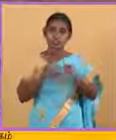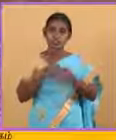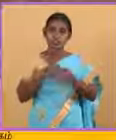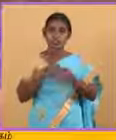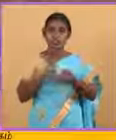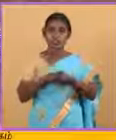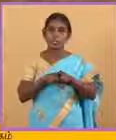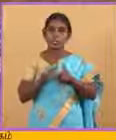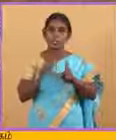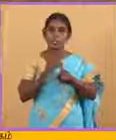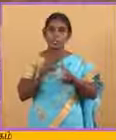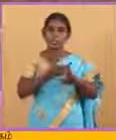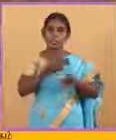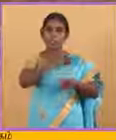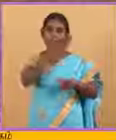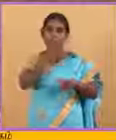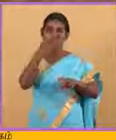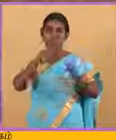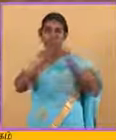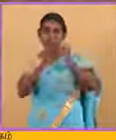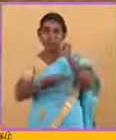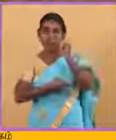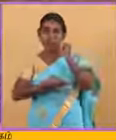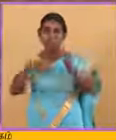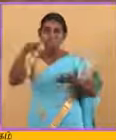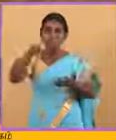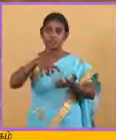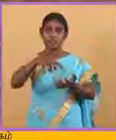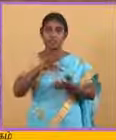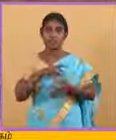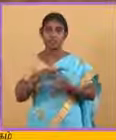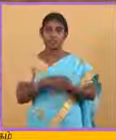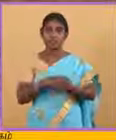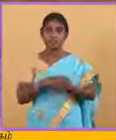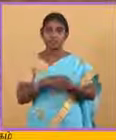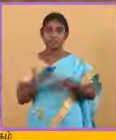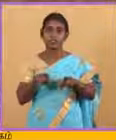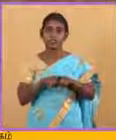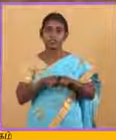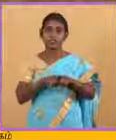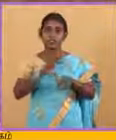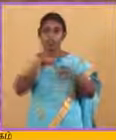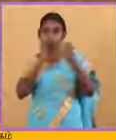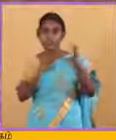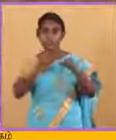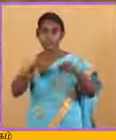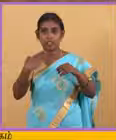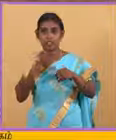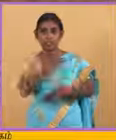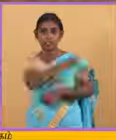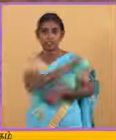எல்லையாகிய பரம்புக்குடி, இன்று அது பரம்பக்குடியாக விளங்குகின்றது, அதை கடந்து தாண்டி திருச்சி வழியாக